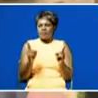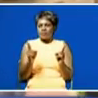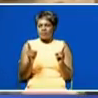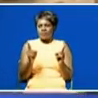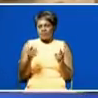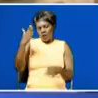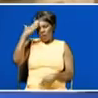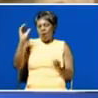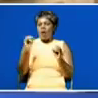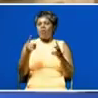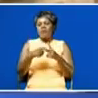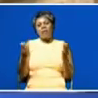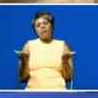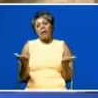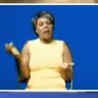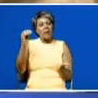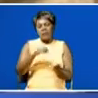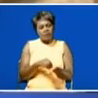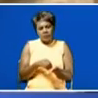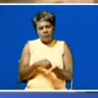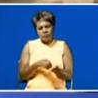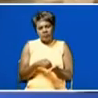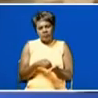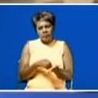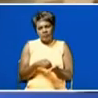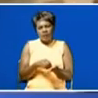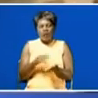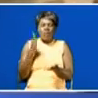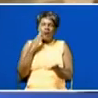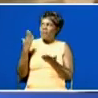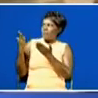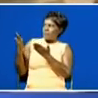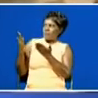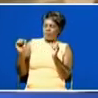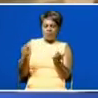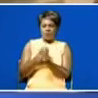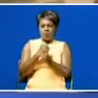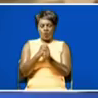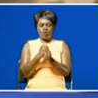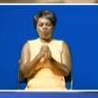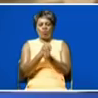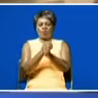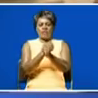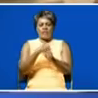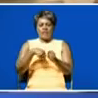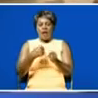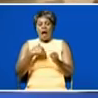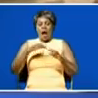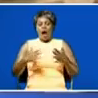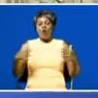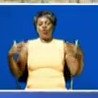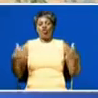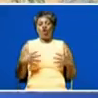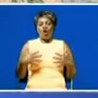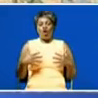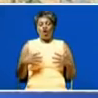Sasa tujue tutaanzia wapi tena. Mama huyu anashindwa kujizuia anaposimulia alivyopata mshangao wa kufutiliwa